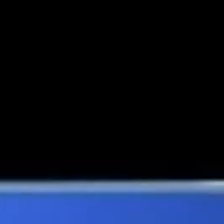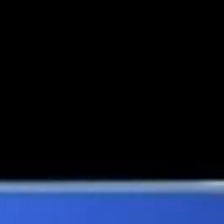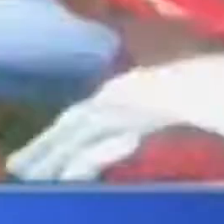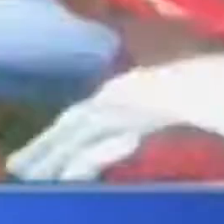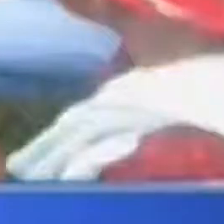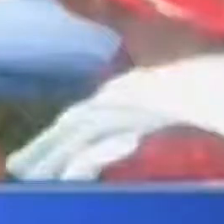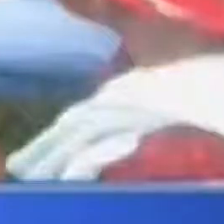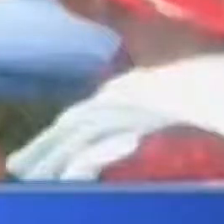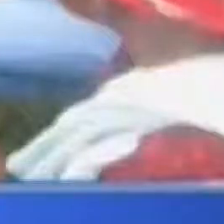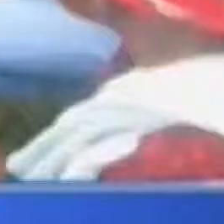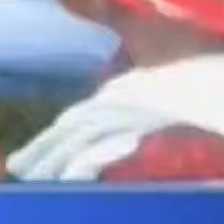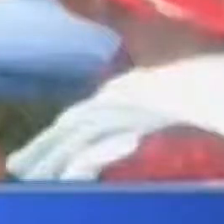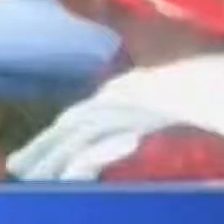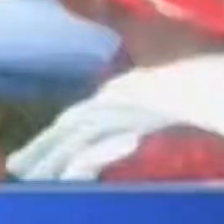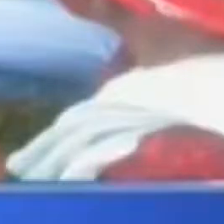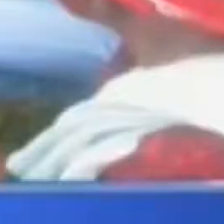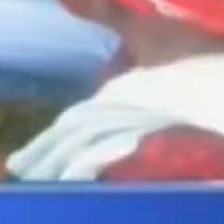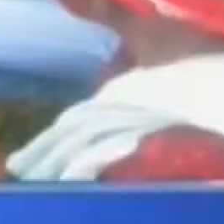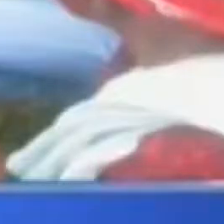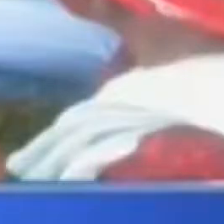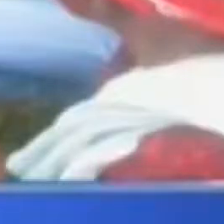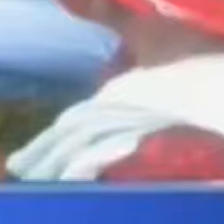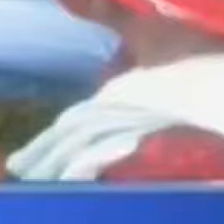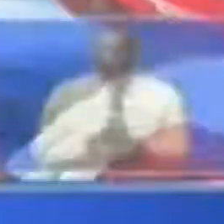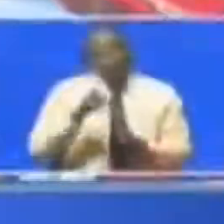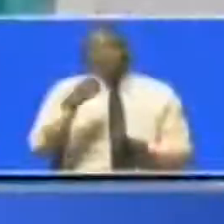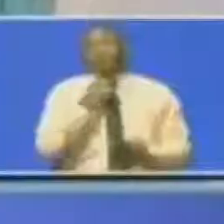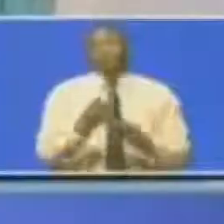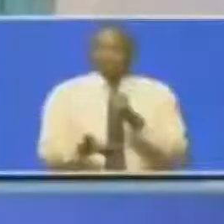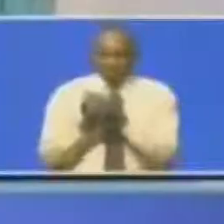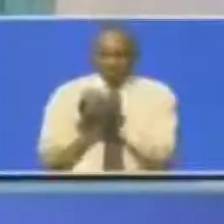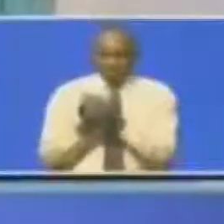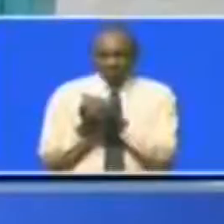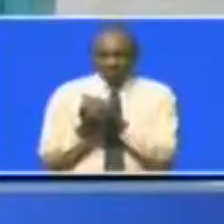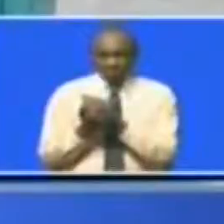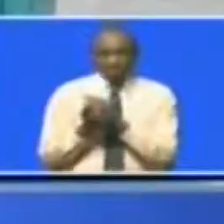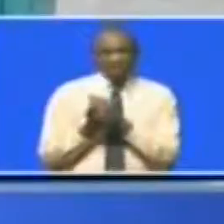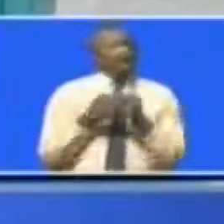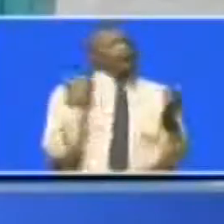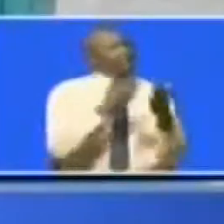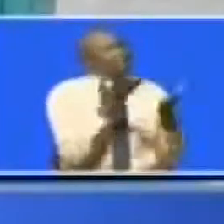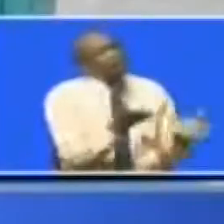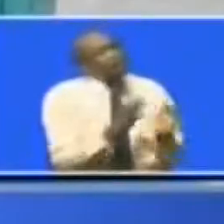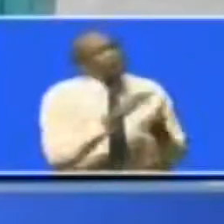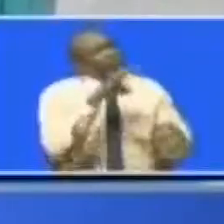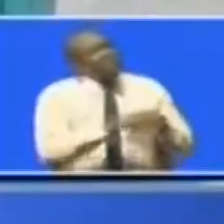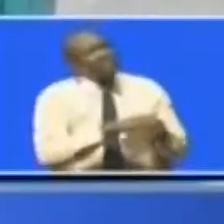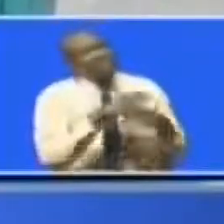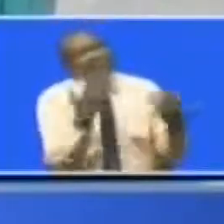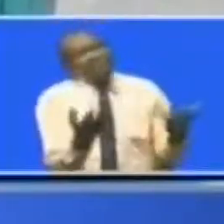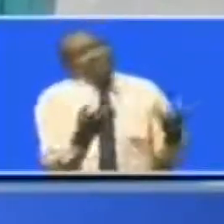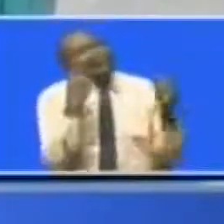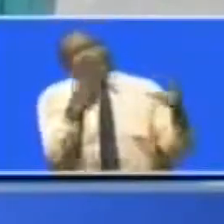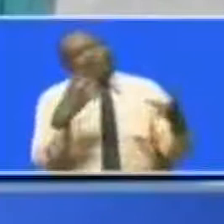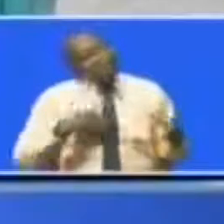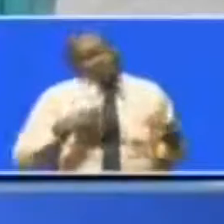tunawaambia jinsi tunavyofanya, na watu wengi sana wanataka kusaidia. Kufikia sasa mmepata kufikia watu